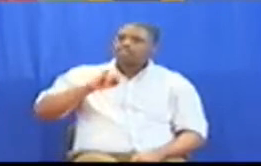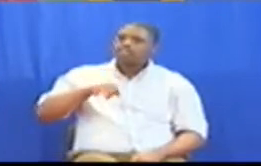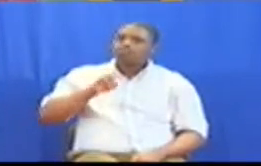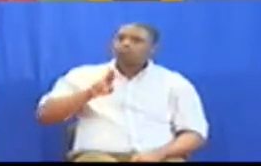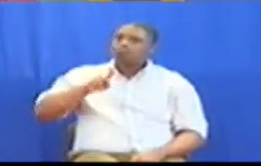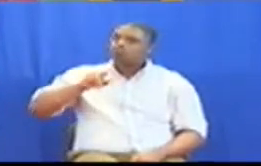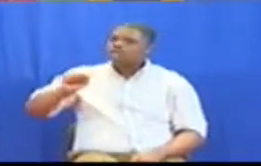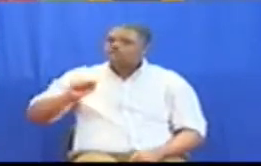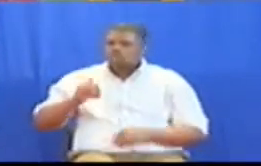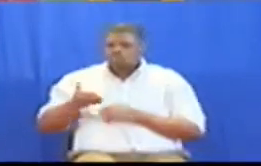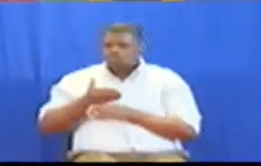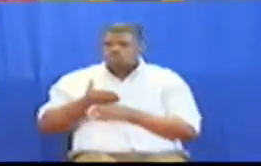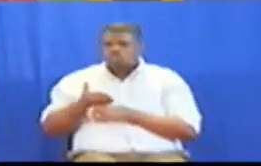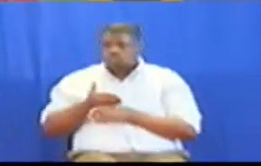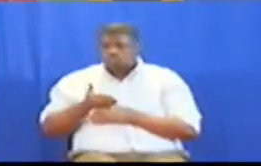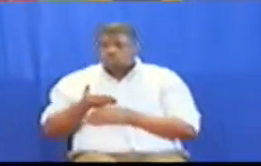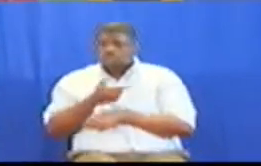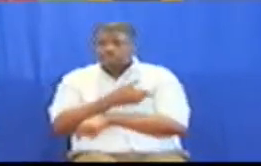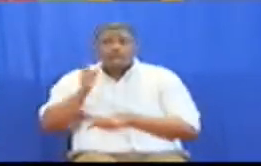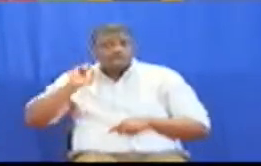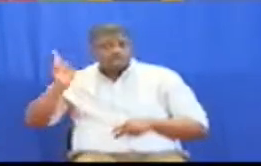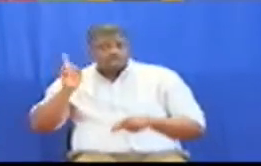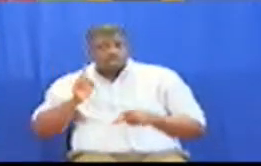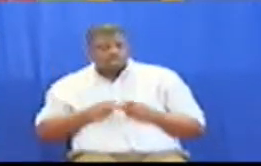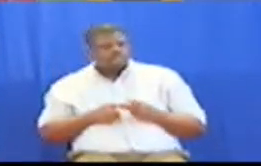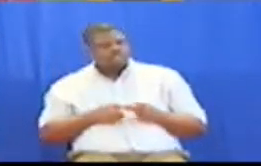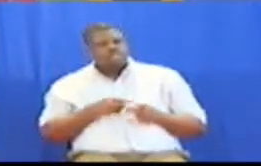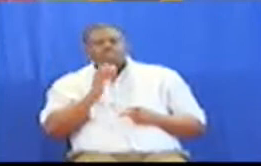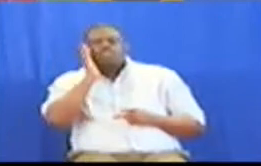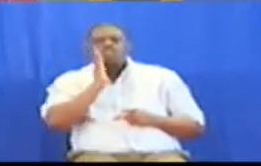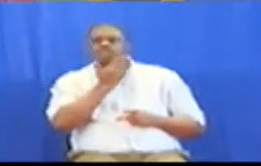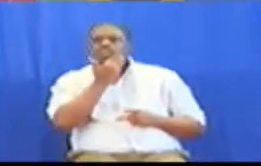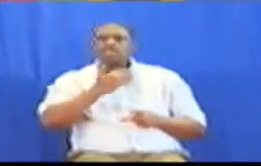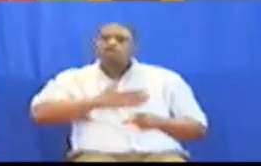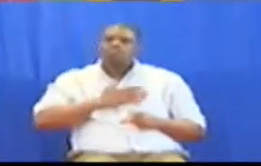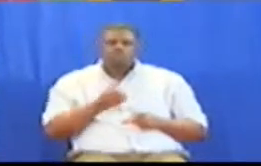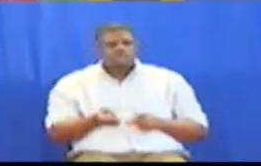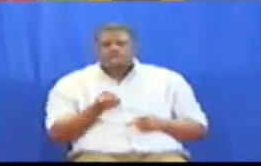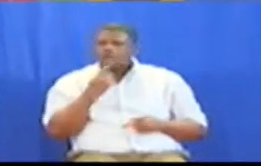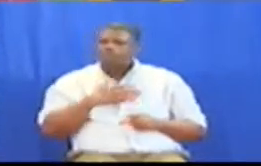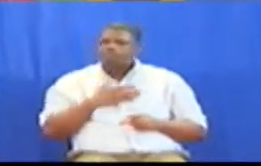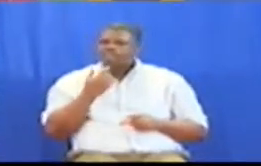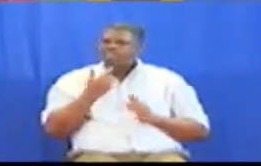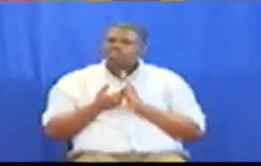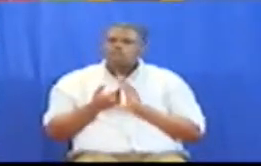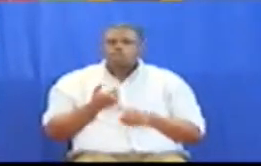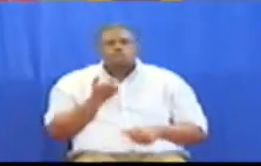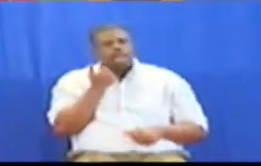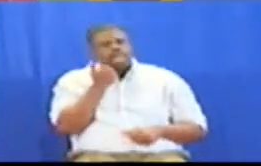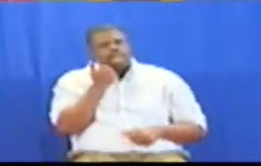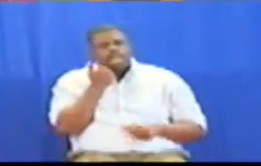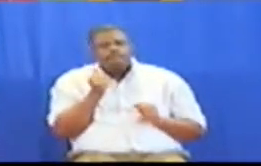asilia, nikamkumbuka mimi ni wifi yangu. Ukienda kwa shemeji zangu kule wana dawa moja hivi. Ukiumwa malaria wakupeleke